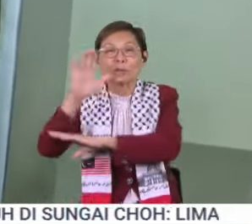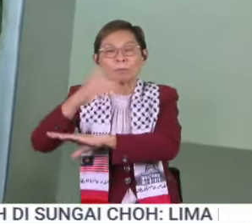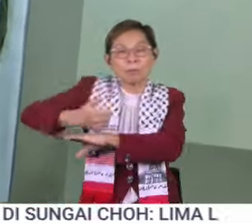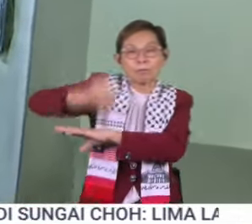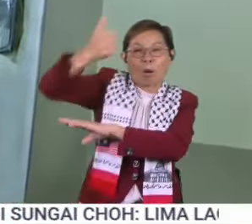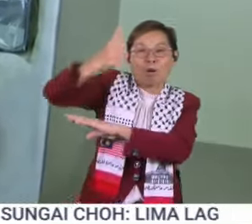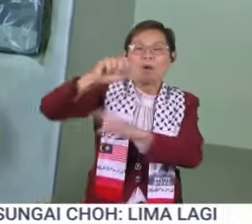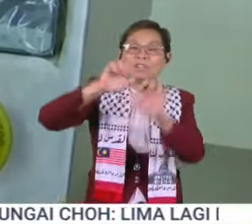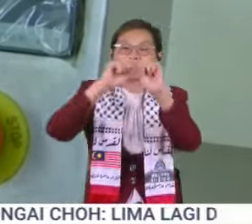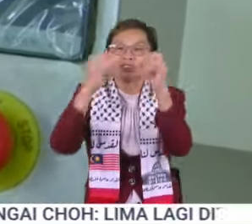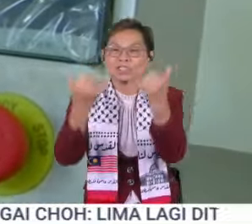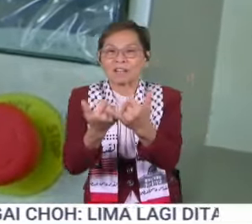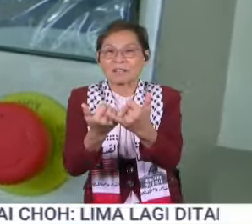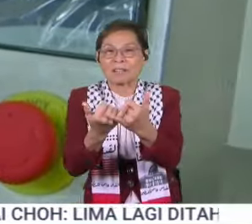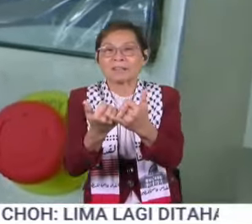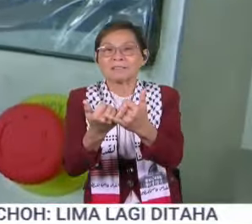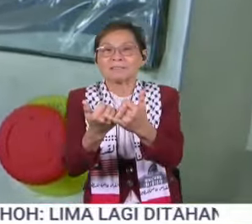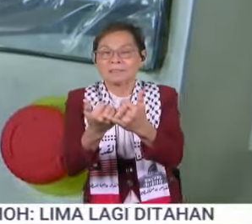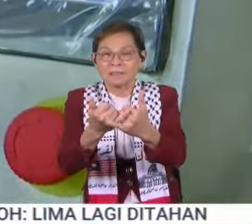keutamaan Syarikat tenaga negara